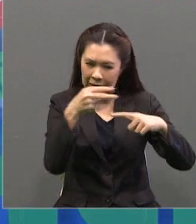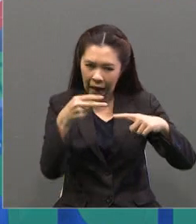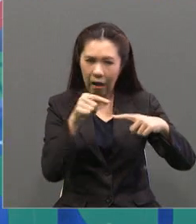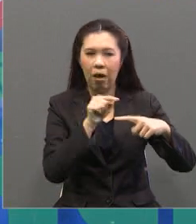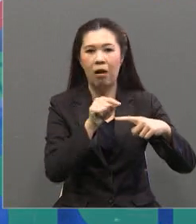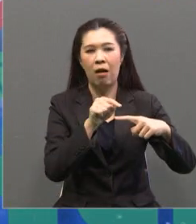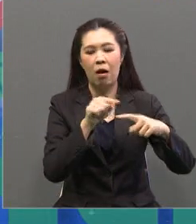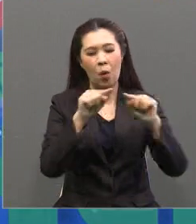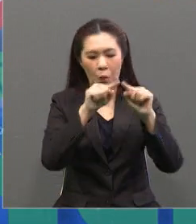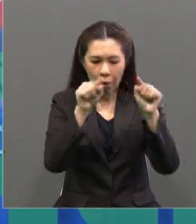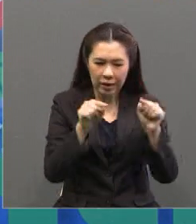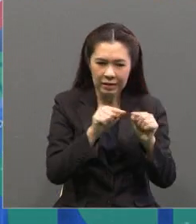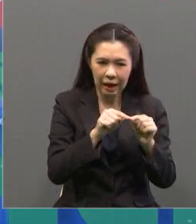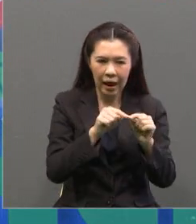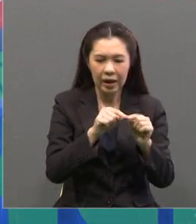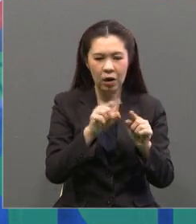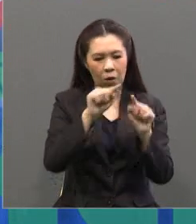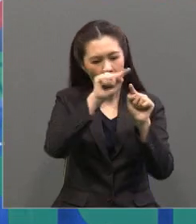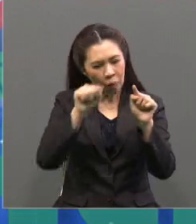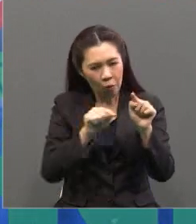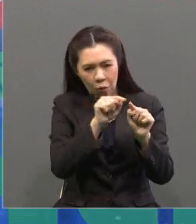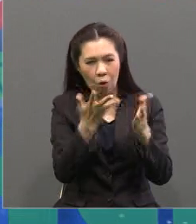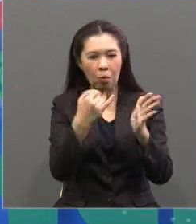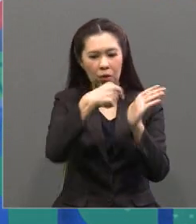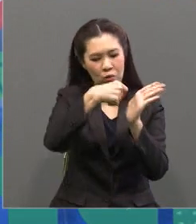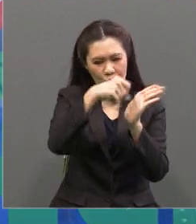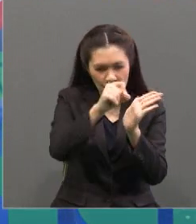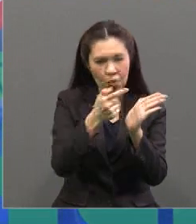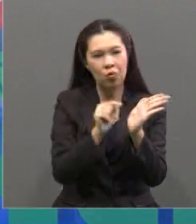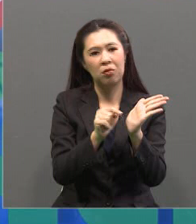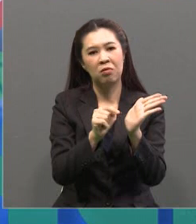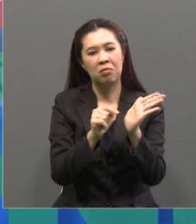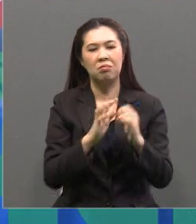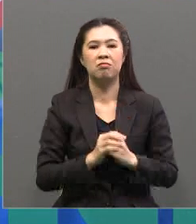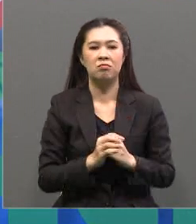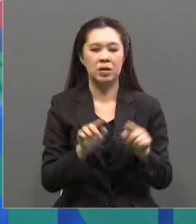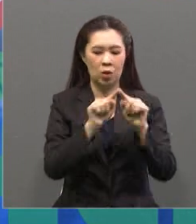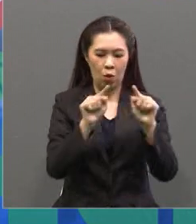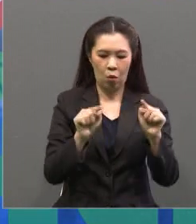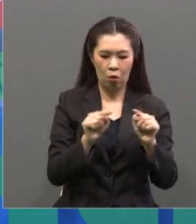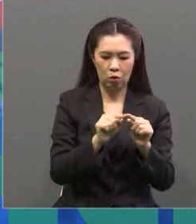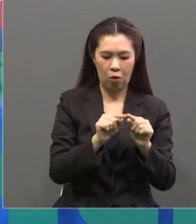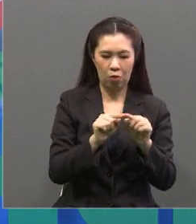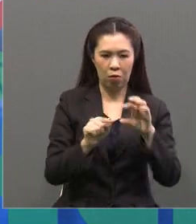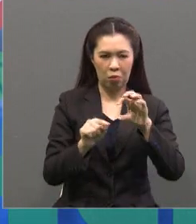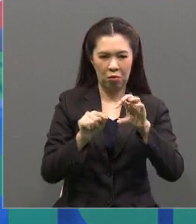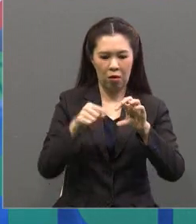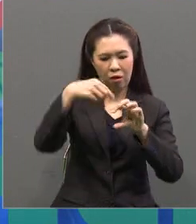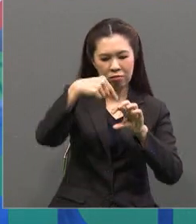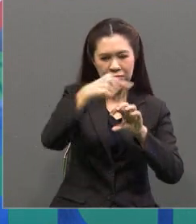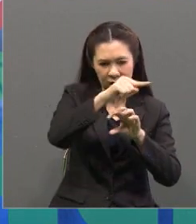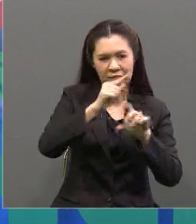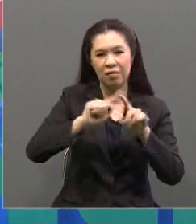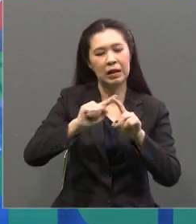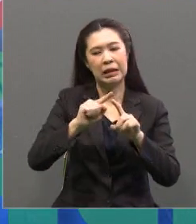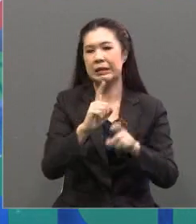หัวใจวงกลมติ๊กถูกหรือว่ากากบาท 2อันหรือว่ากาคร่อมช่องหรือว่าออกไปนอกช่องแบบนี้จะกลายเป็นแบบเสีย